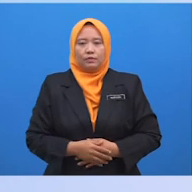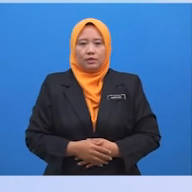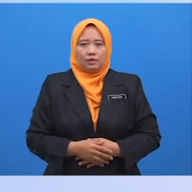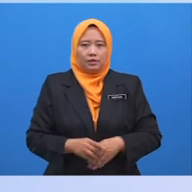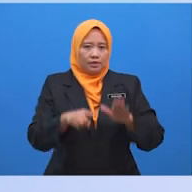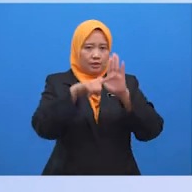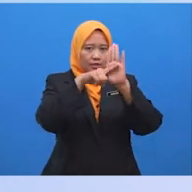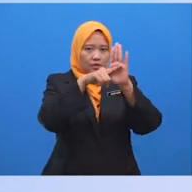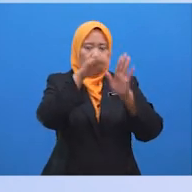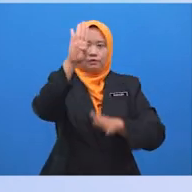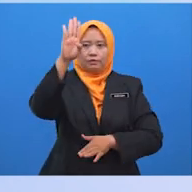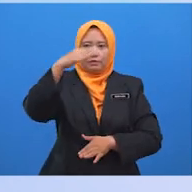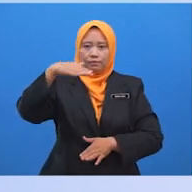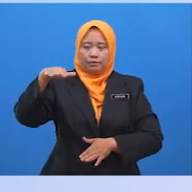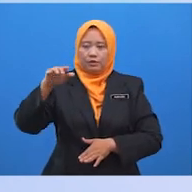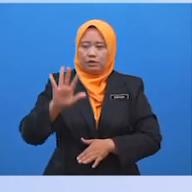4/5.